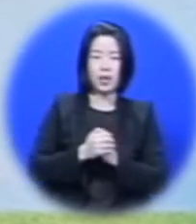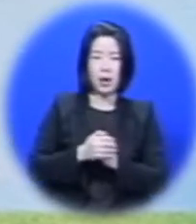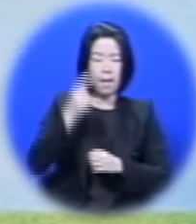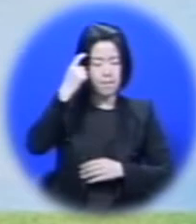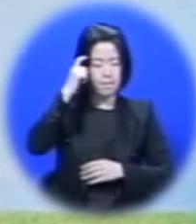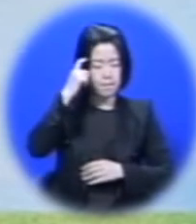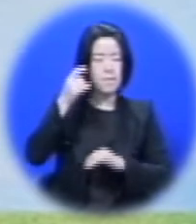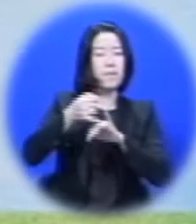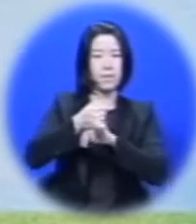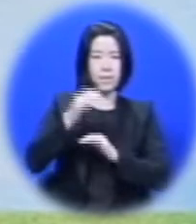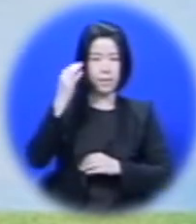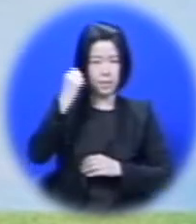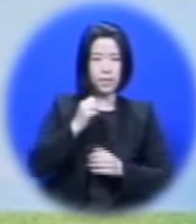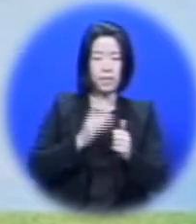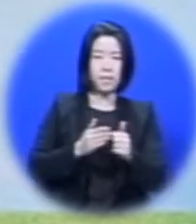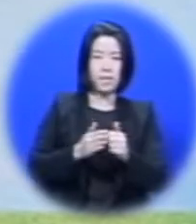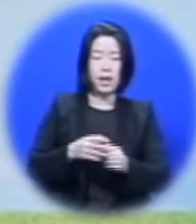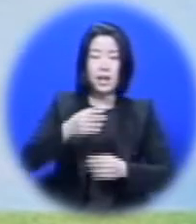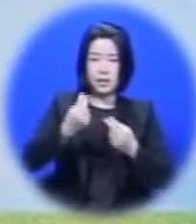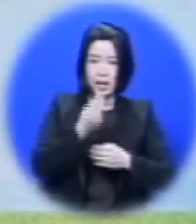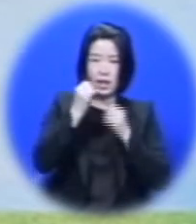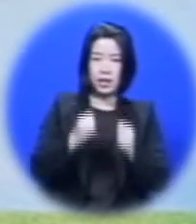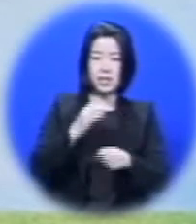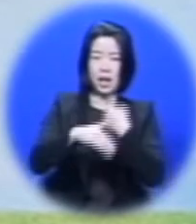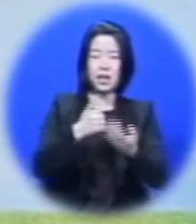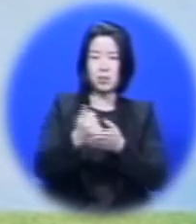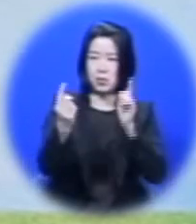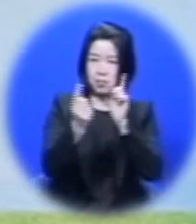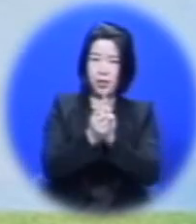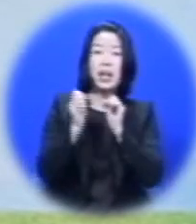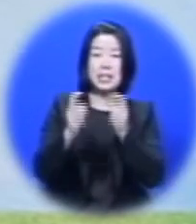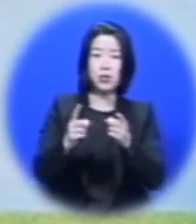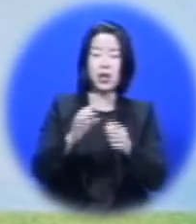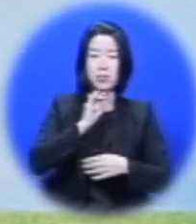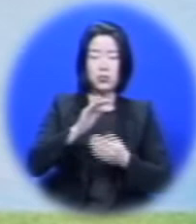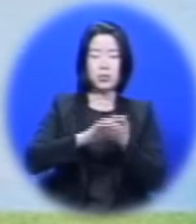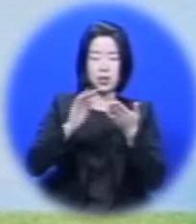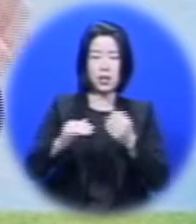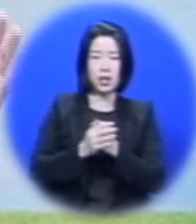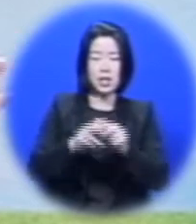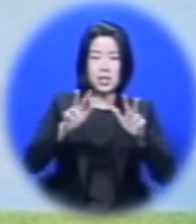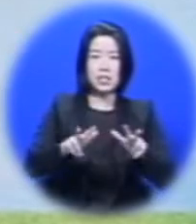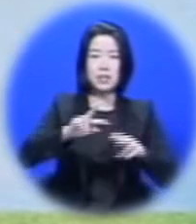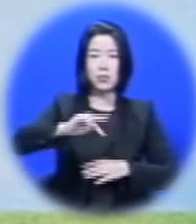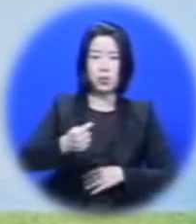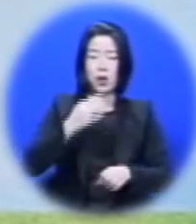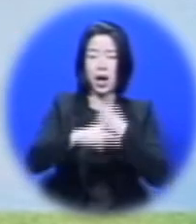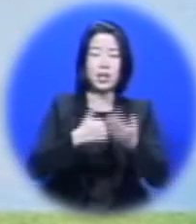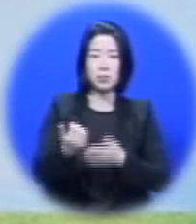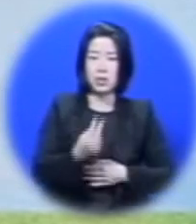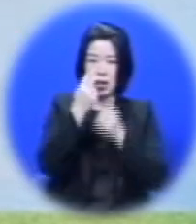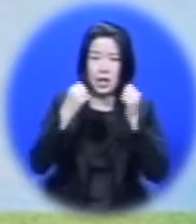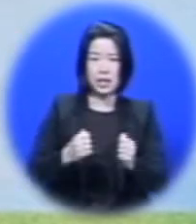명심해야 합니다. 그것은 살아계신 하나님을 만나는 기회일 뿐입니다. 지금도 하나님은